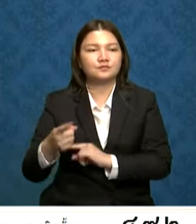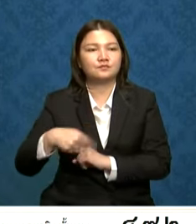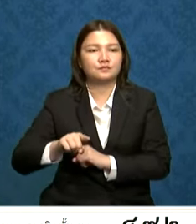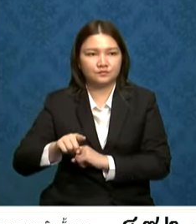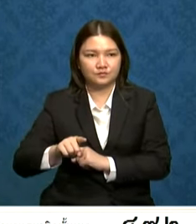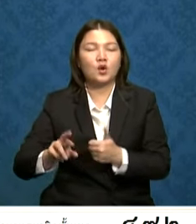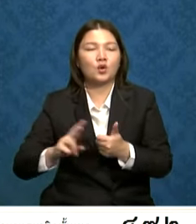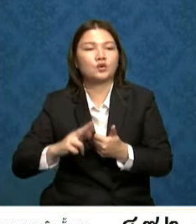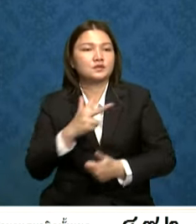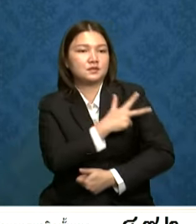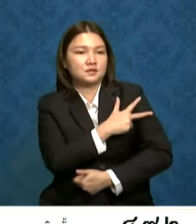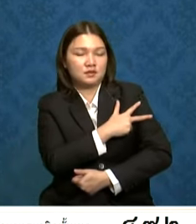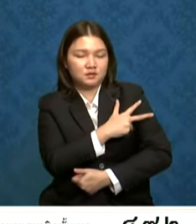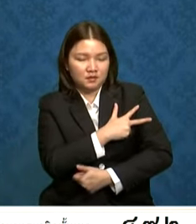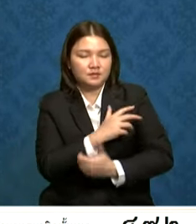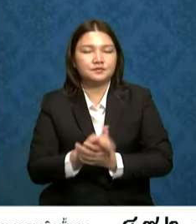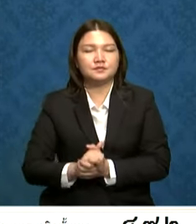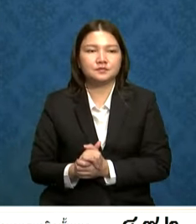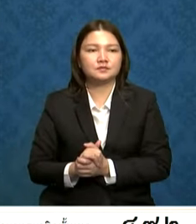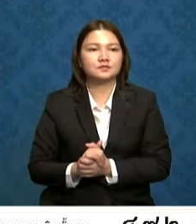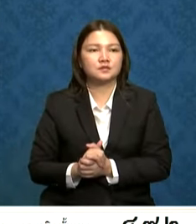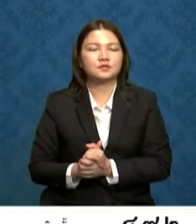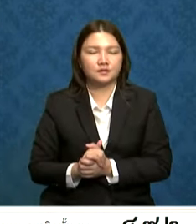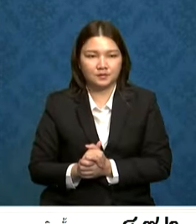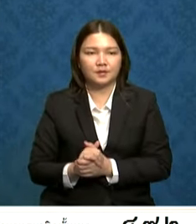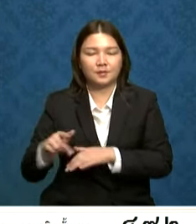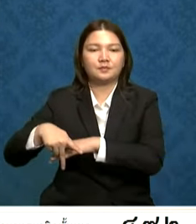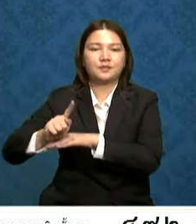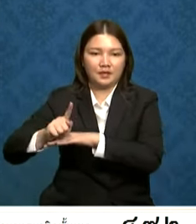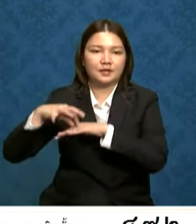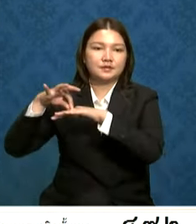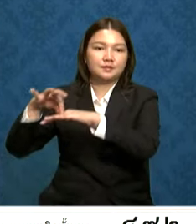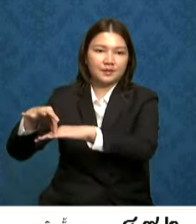ยุทธพรอิสรชัยเป็นประธานอนุกรรมาธิการ